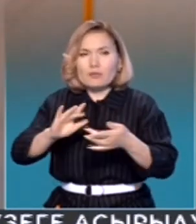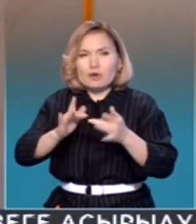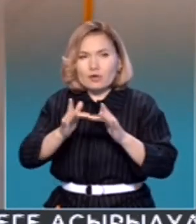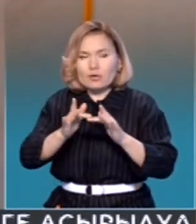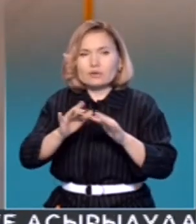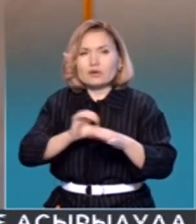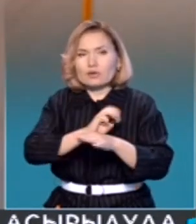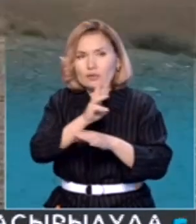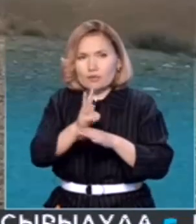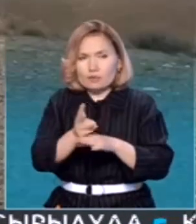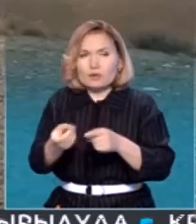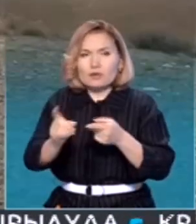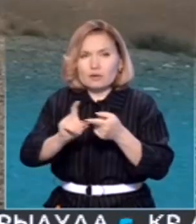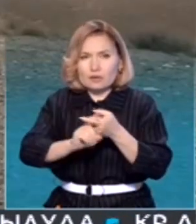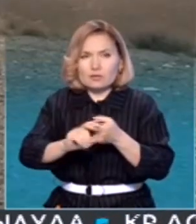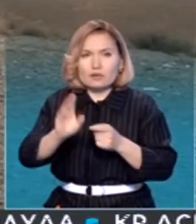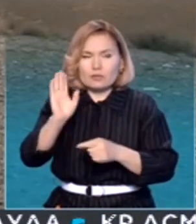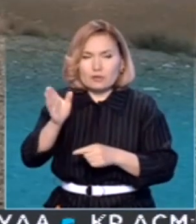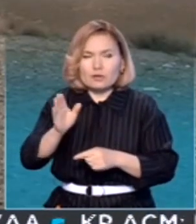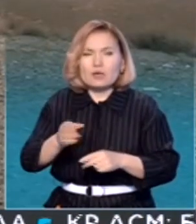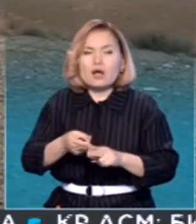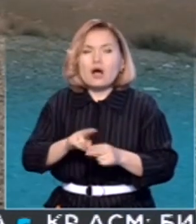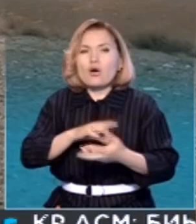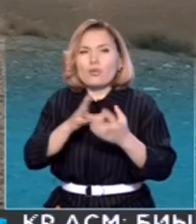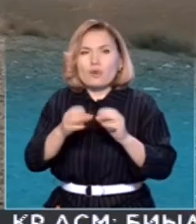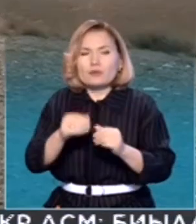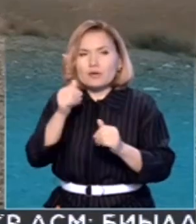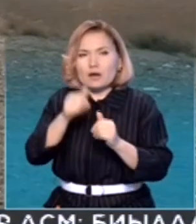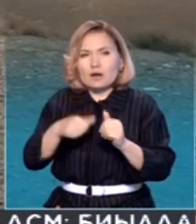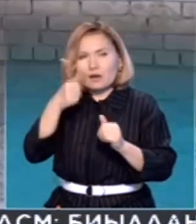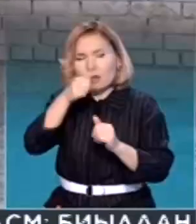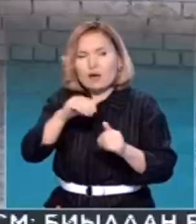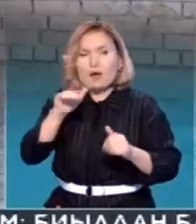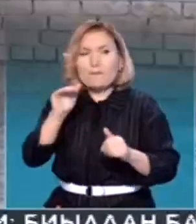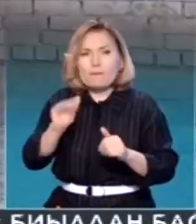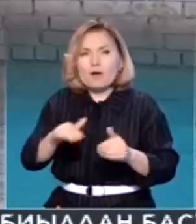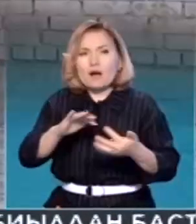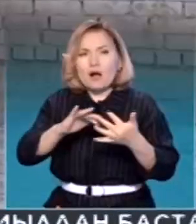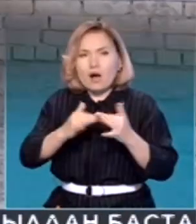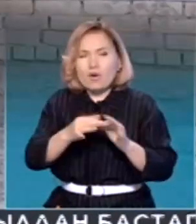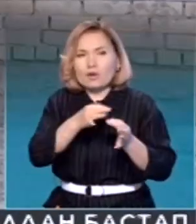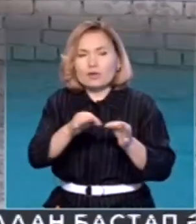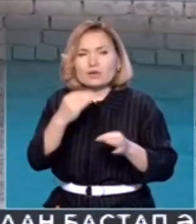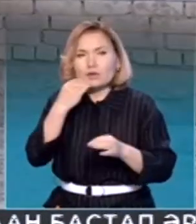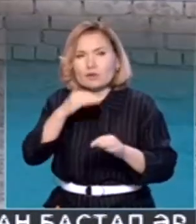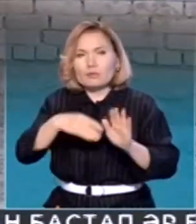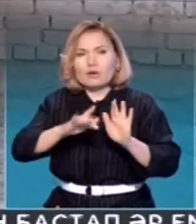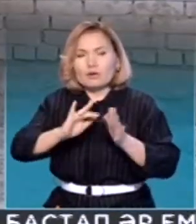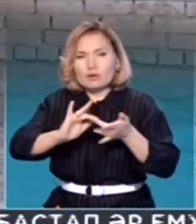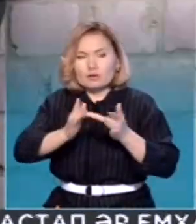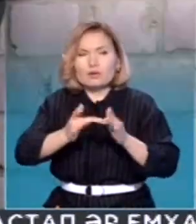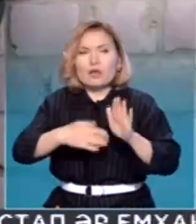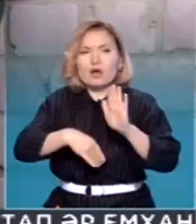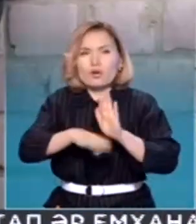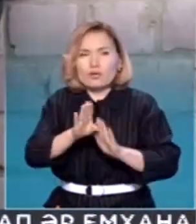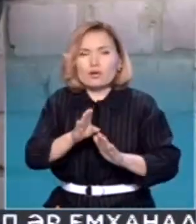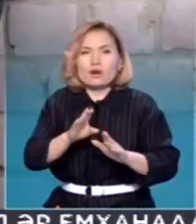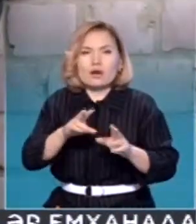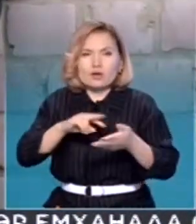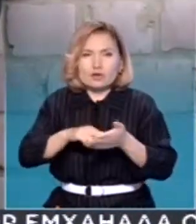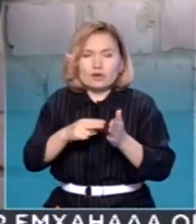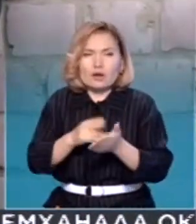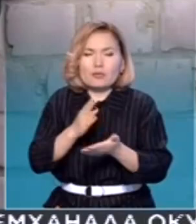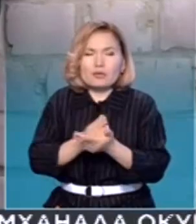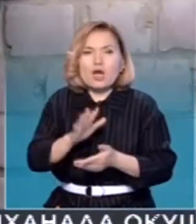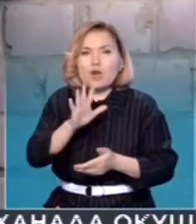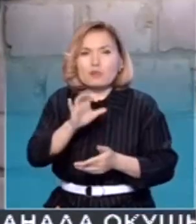жоспарлы жұмыстарға көшеміз. Үкімет елімізде жыл сайын 1000 ауылда интернет сапасын жақсартуды жоспарлап отыр. Ол үшін мемлекеттен 500 миллиард,